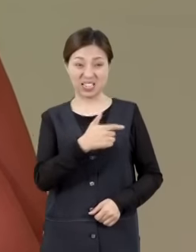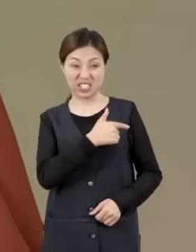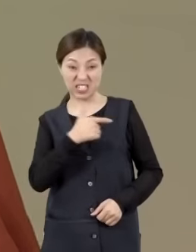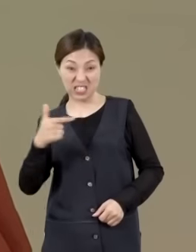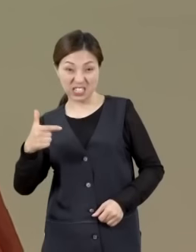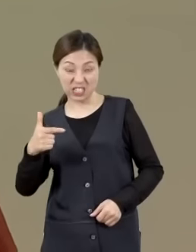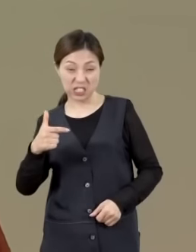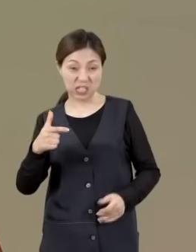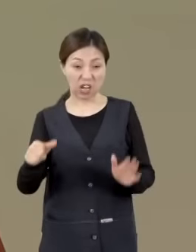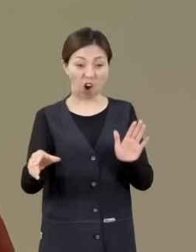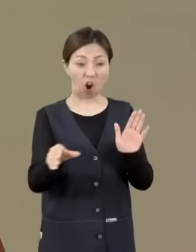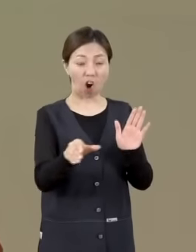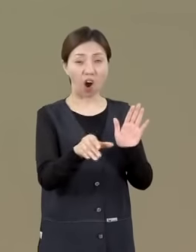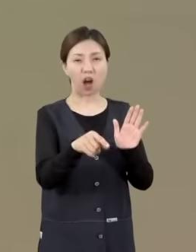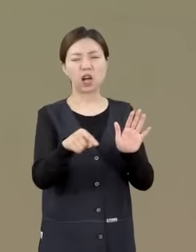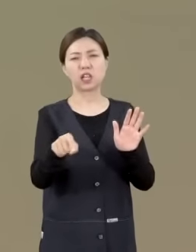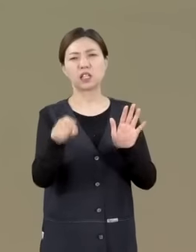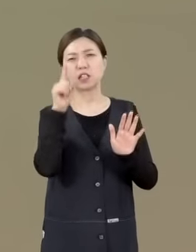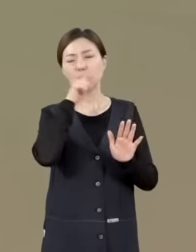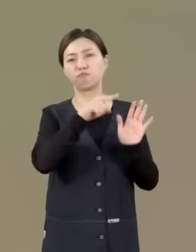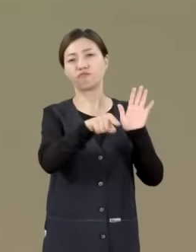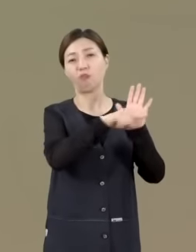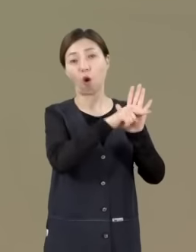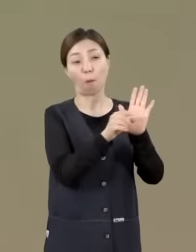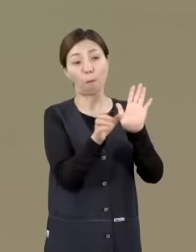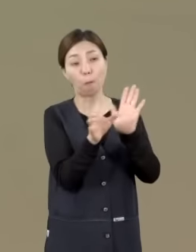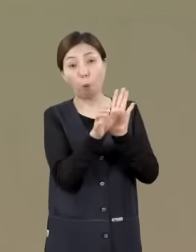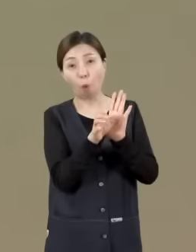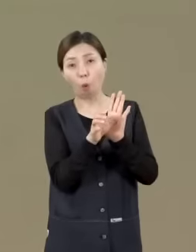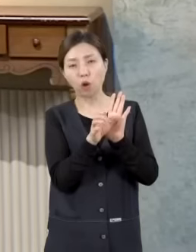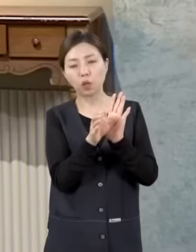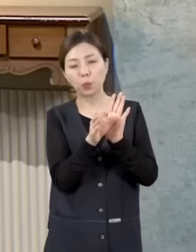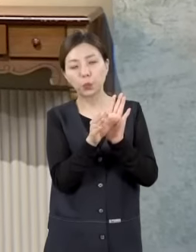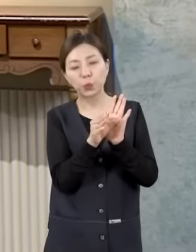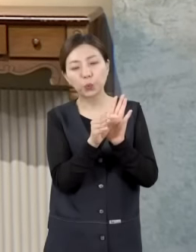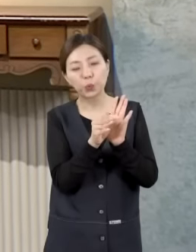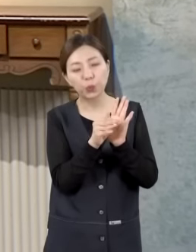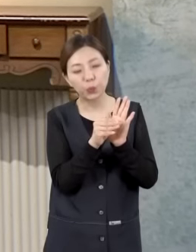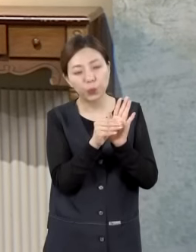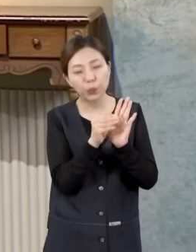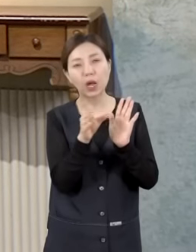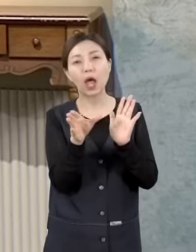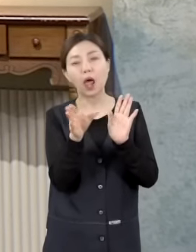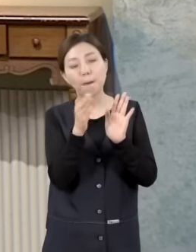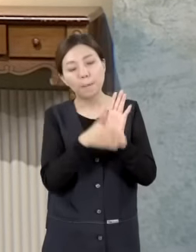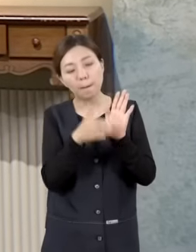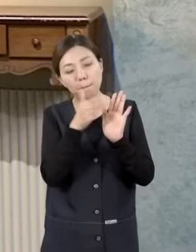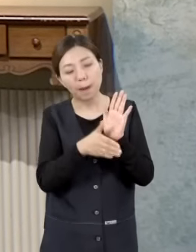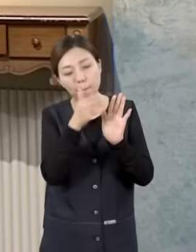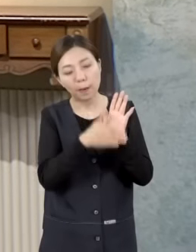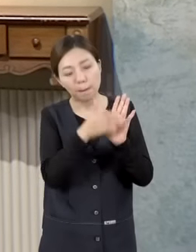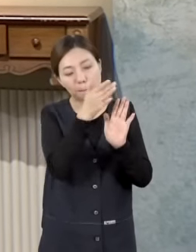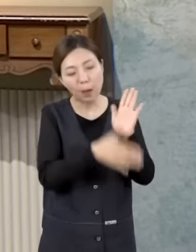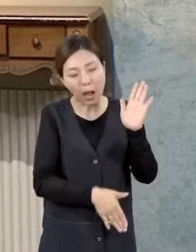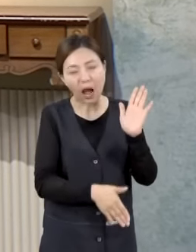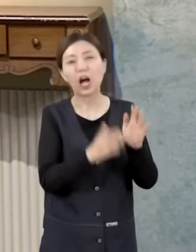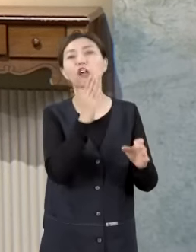과정이구나 분명히 부처님께서 그렇게 얘기하셨고 스 들께서 분명히 그렇게